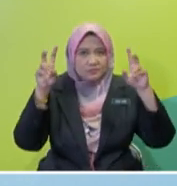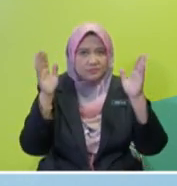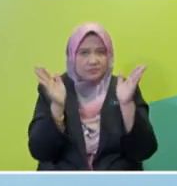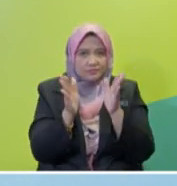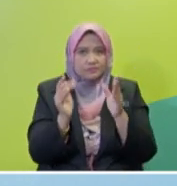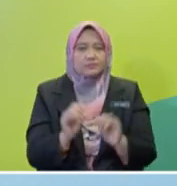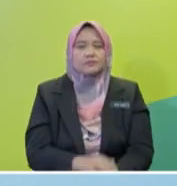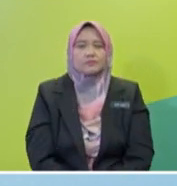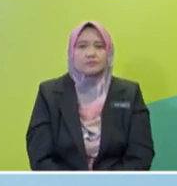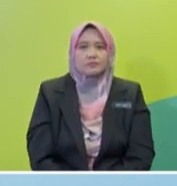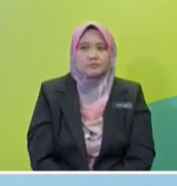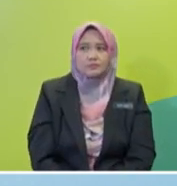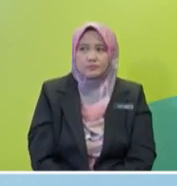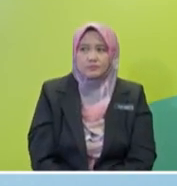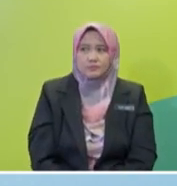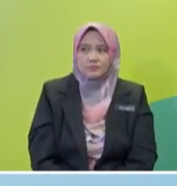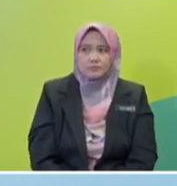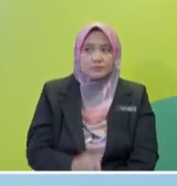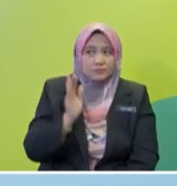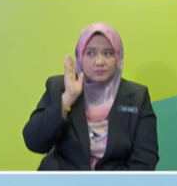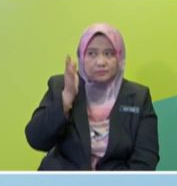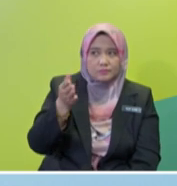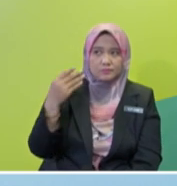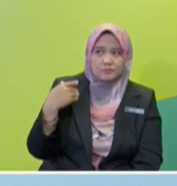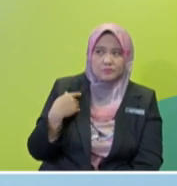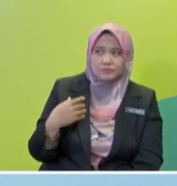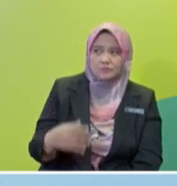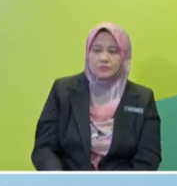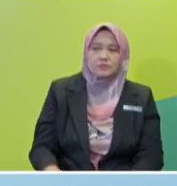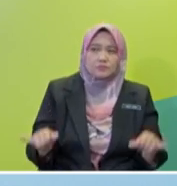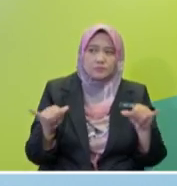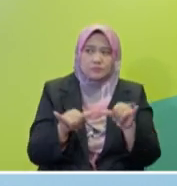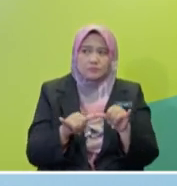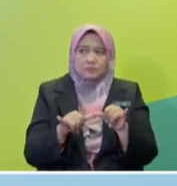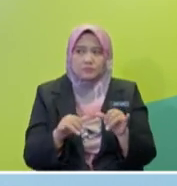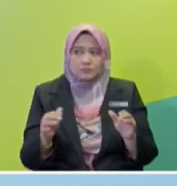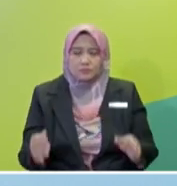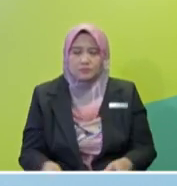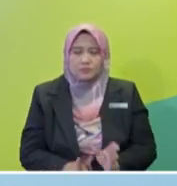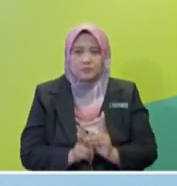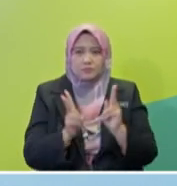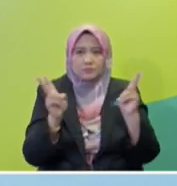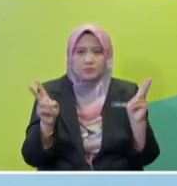jadi kita akan ada untuk size yang paling kecil adalah